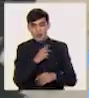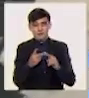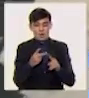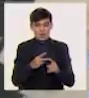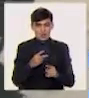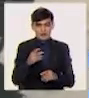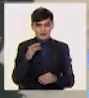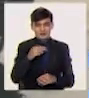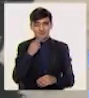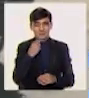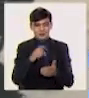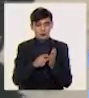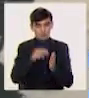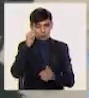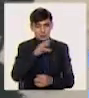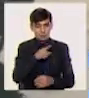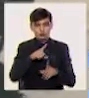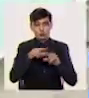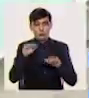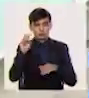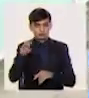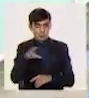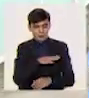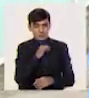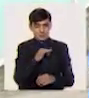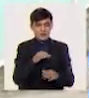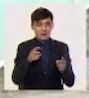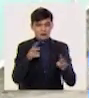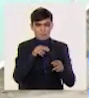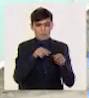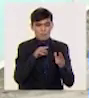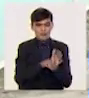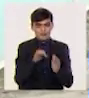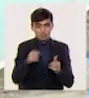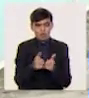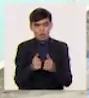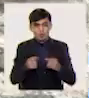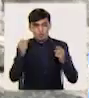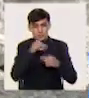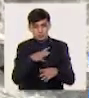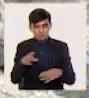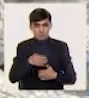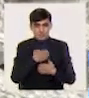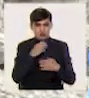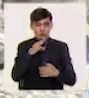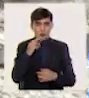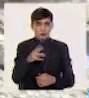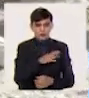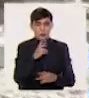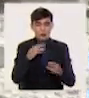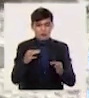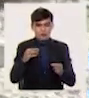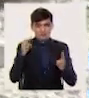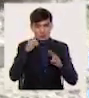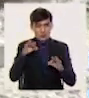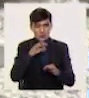оқитын тұңғыштары сабақта болыпты. Яғни бүлдіршіндер үйде қараусыз қалған. Бұл оқиғаны естіген көршілері есеңгіреп қалғандарын айтады. Бірақ табан